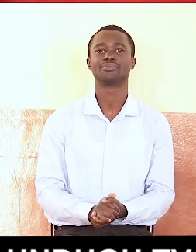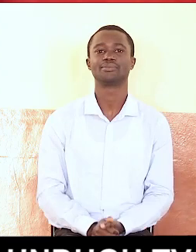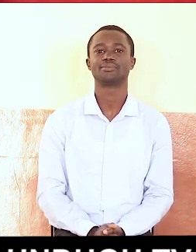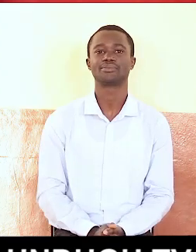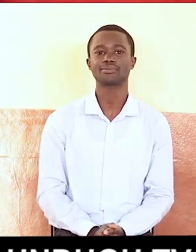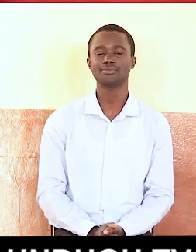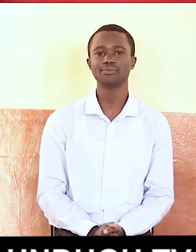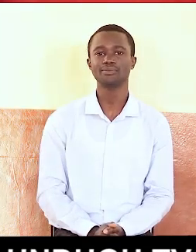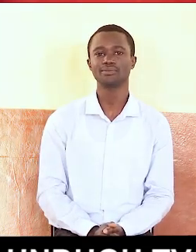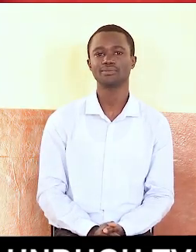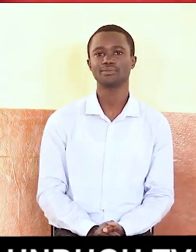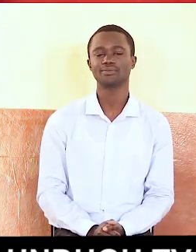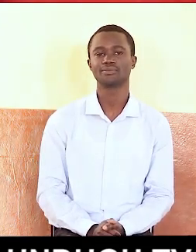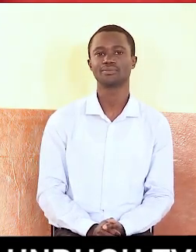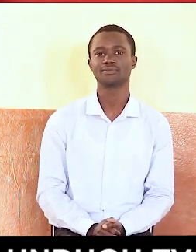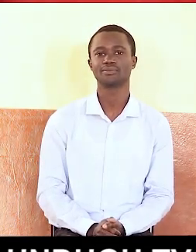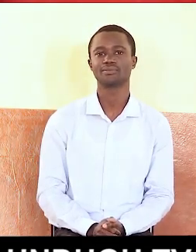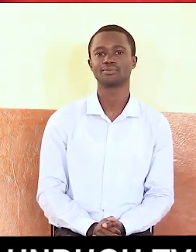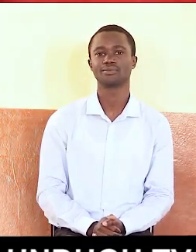Basi